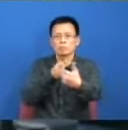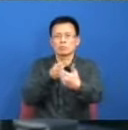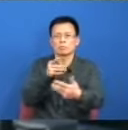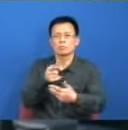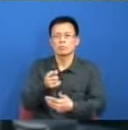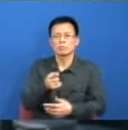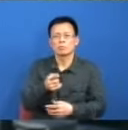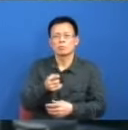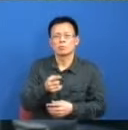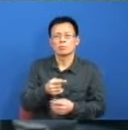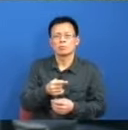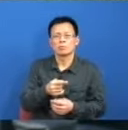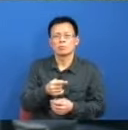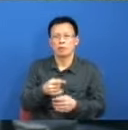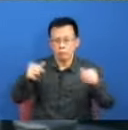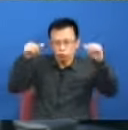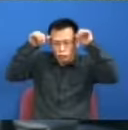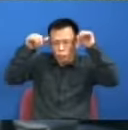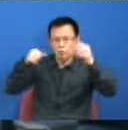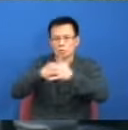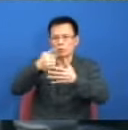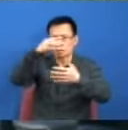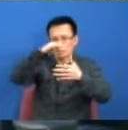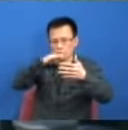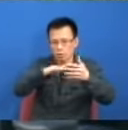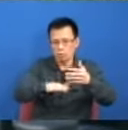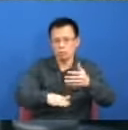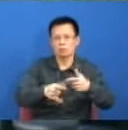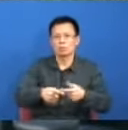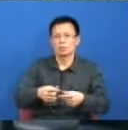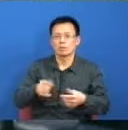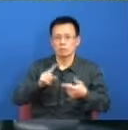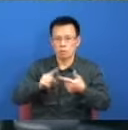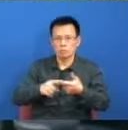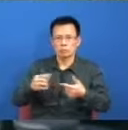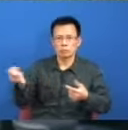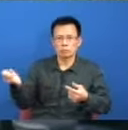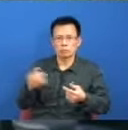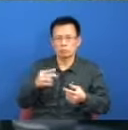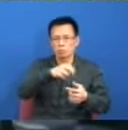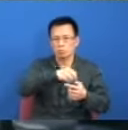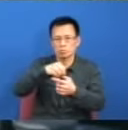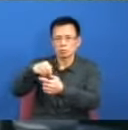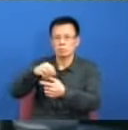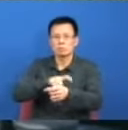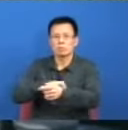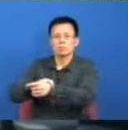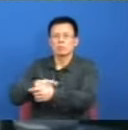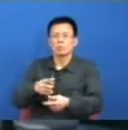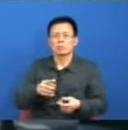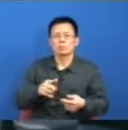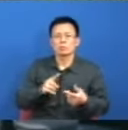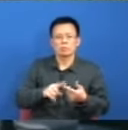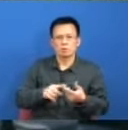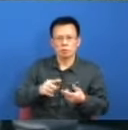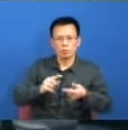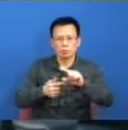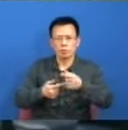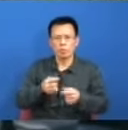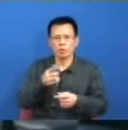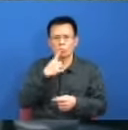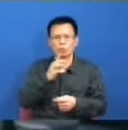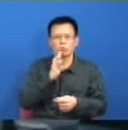嘅衝擊力減少，然之後咧先至採取行動嘅。點解今次嗰個方法又會好似